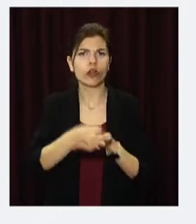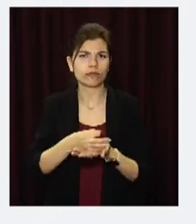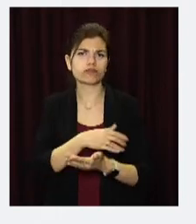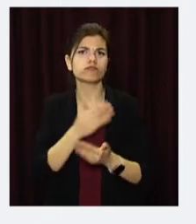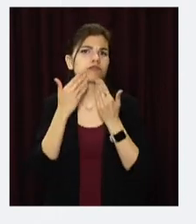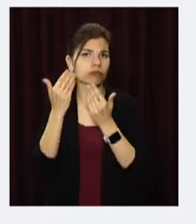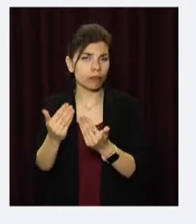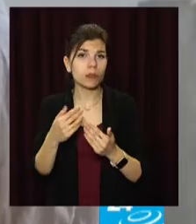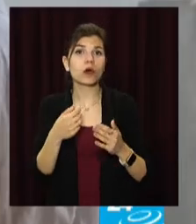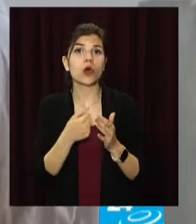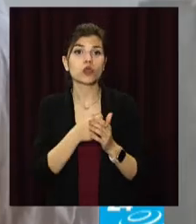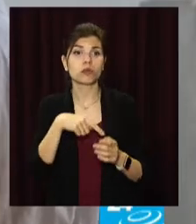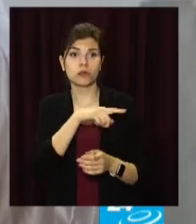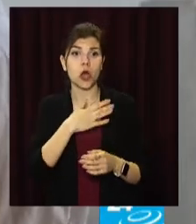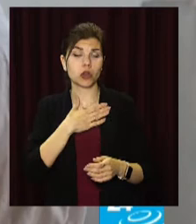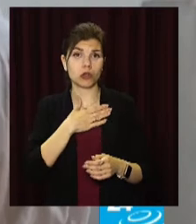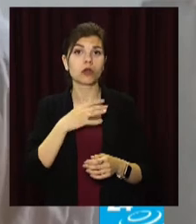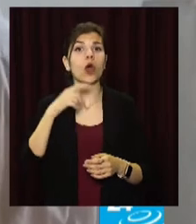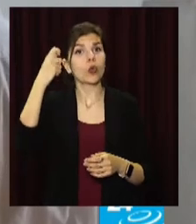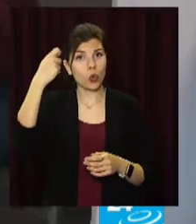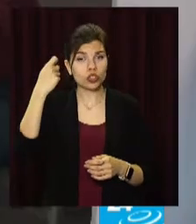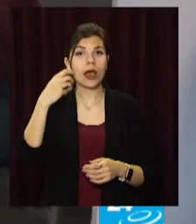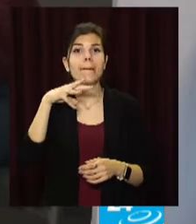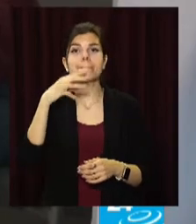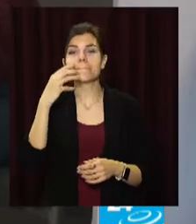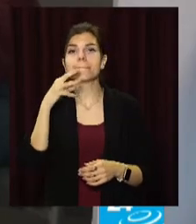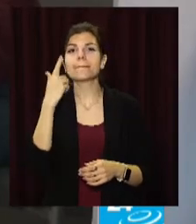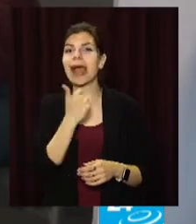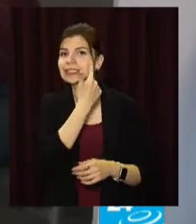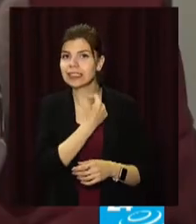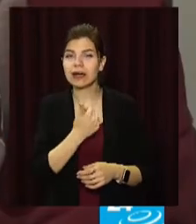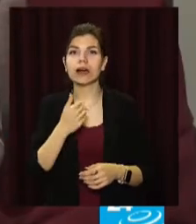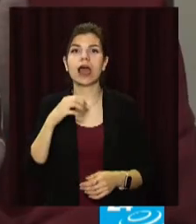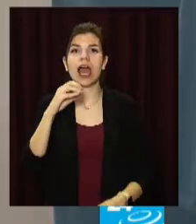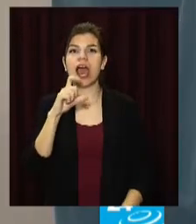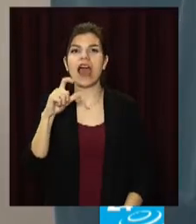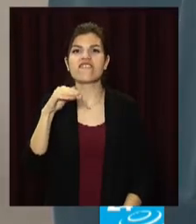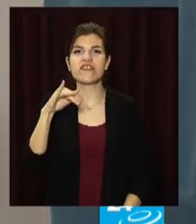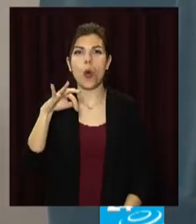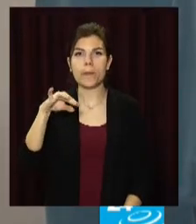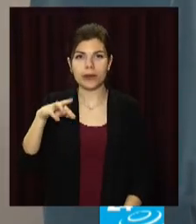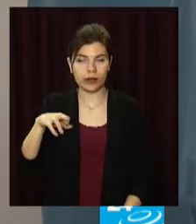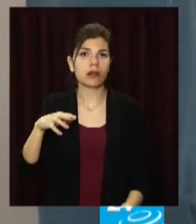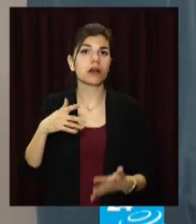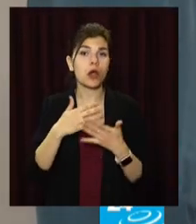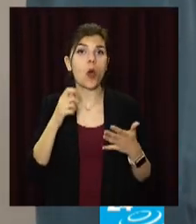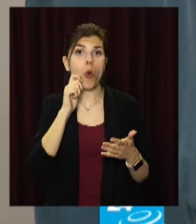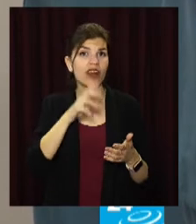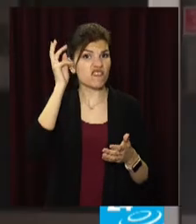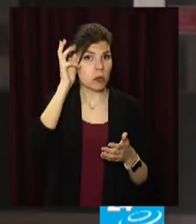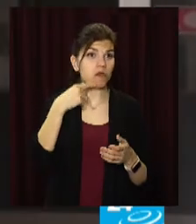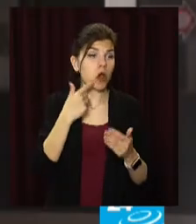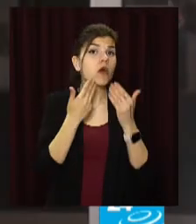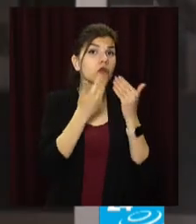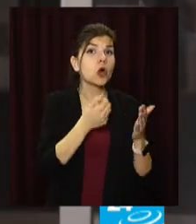нашої держави, до забороненого списку потрапили Туреччина, Мексика, Індія та Ефіопія. В українському посольстві, кажуть,